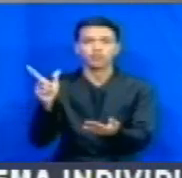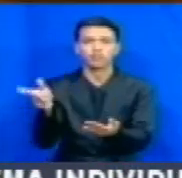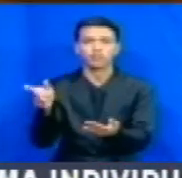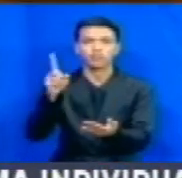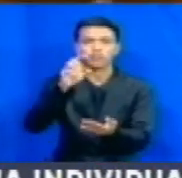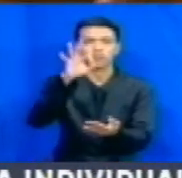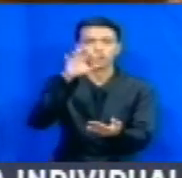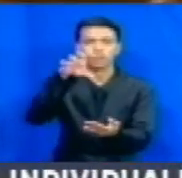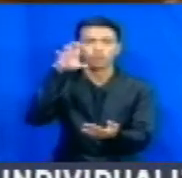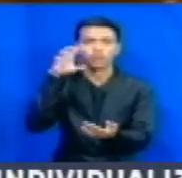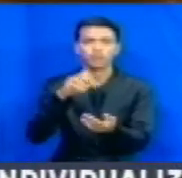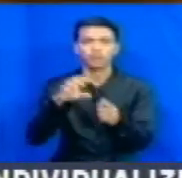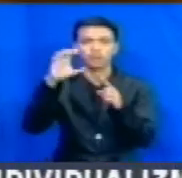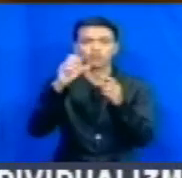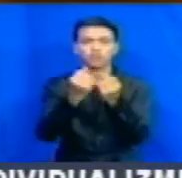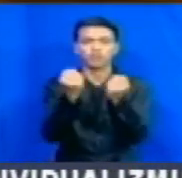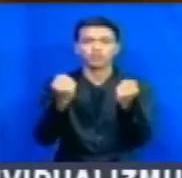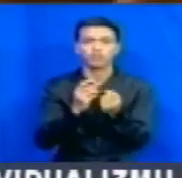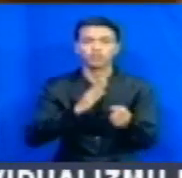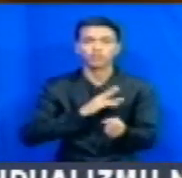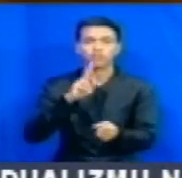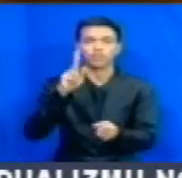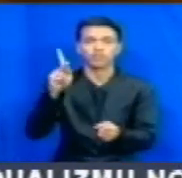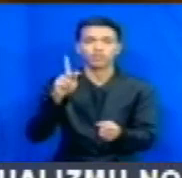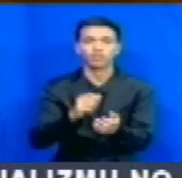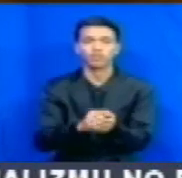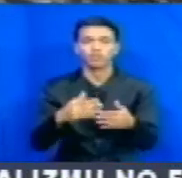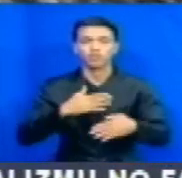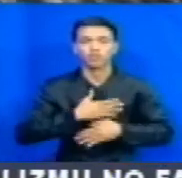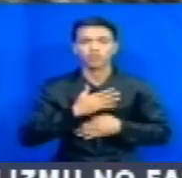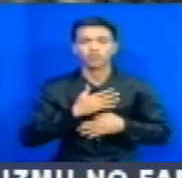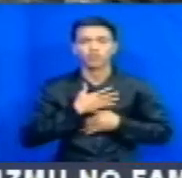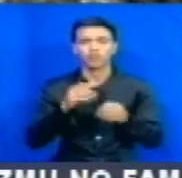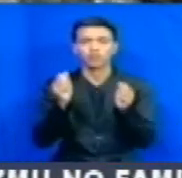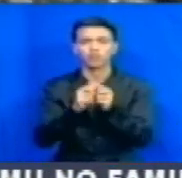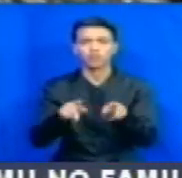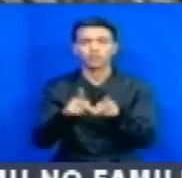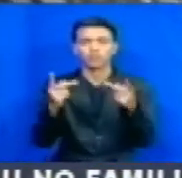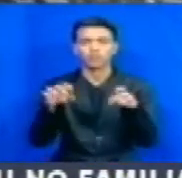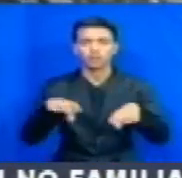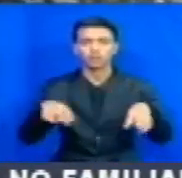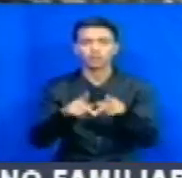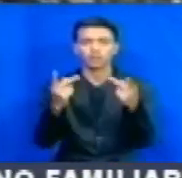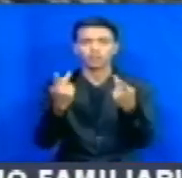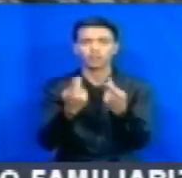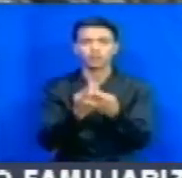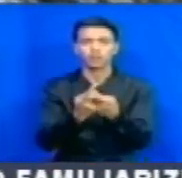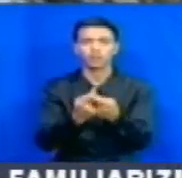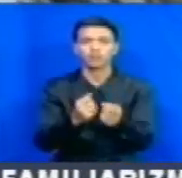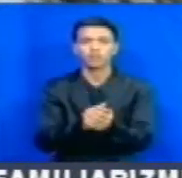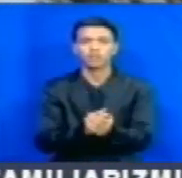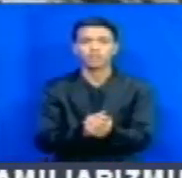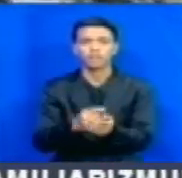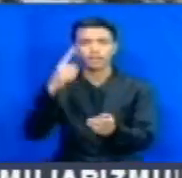$1.90.000. Sefisuku Bebonuk, Serafim Machado, orgulho projeto no Behalahu se companhia Arquires Unipessoal